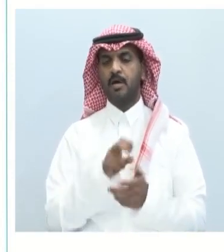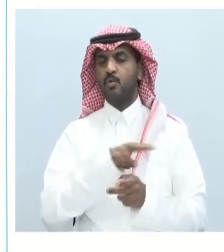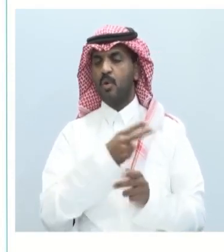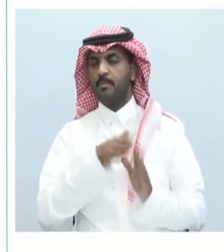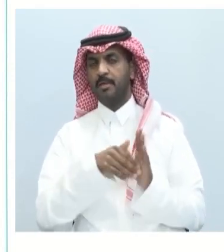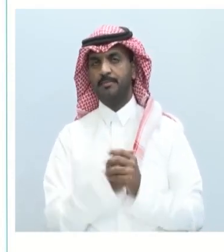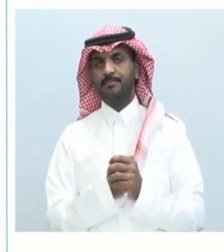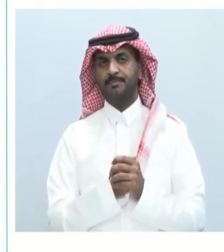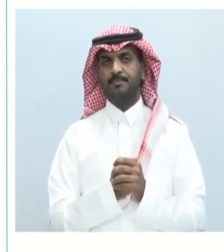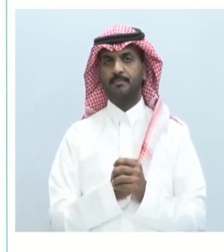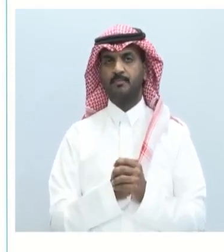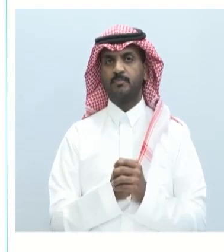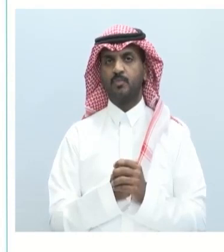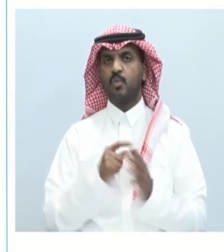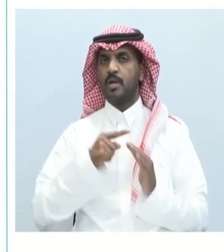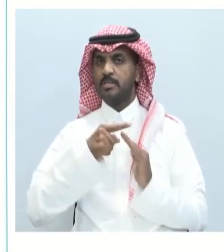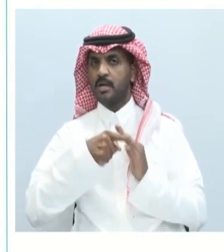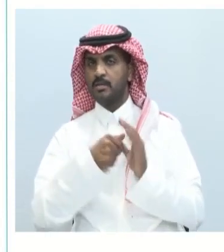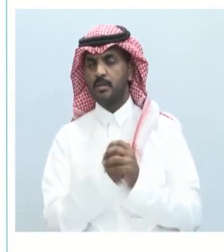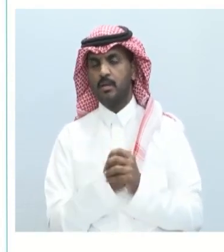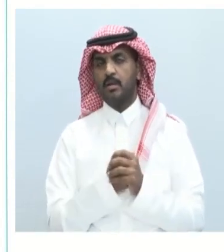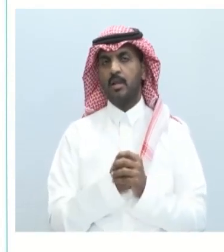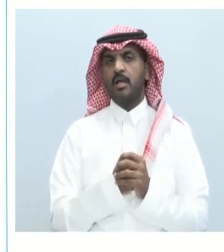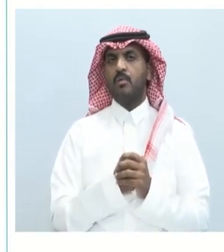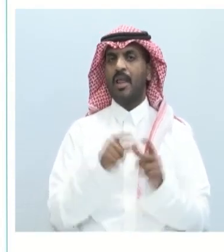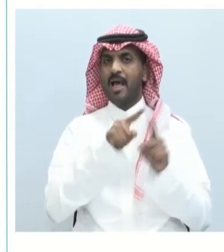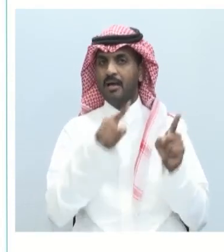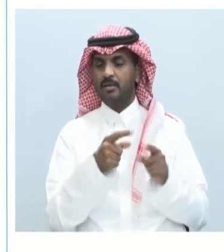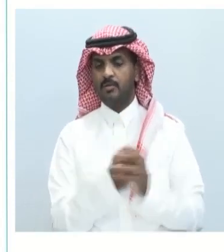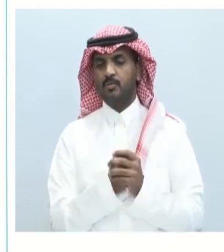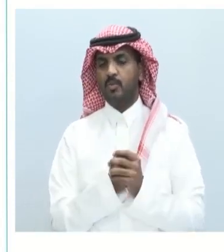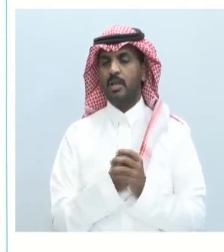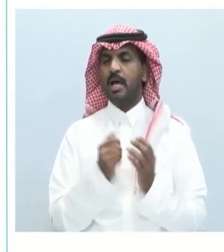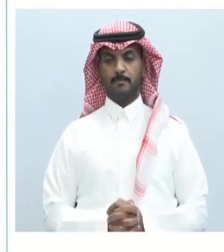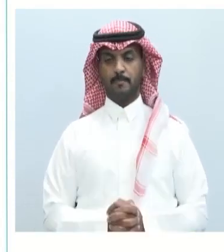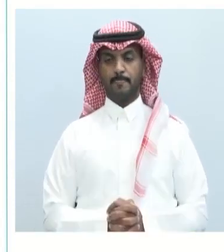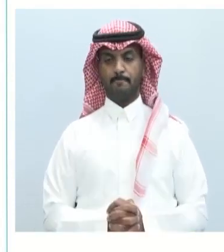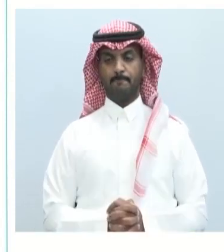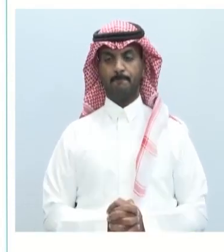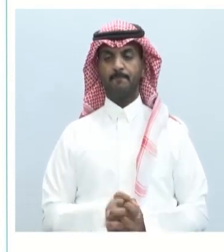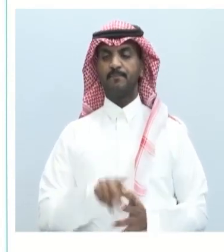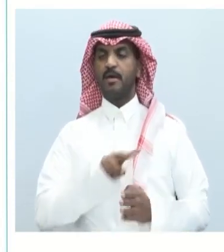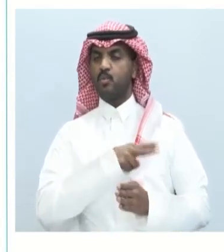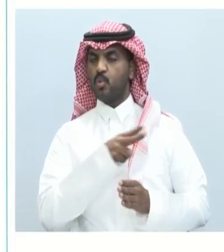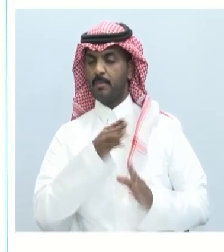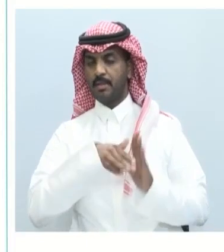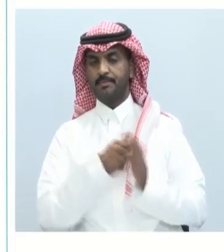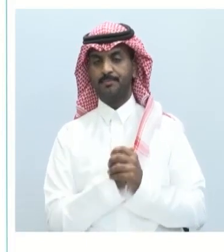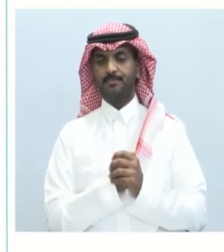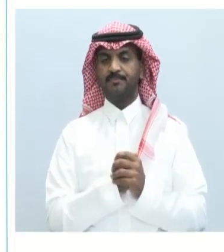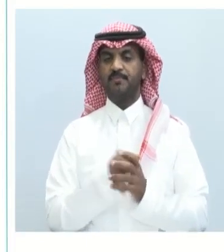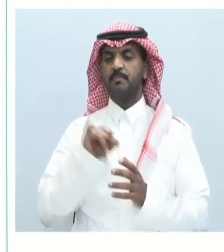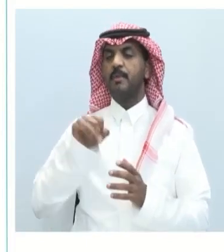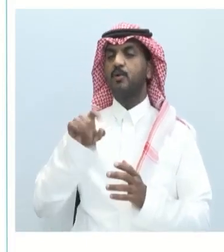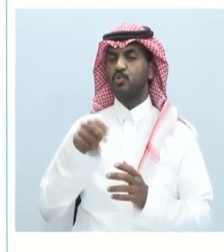البيانات خصائص الحقل الحقل المطلوب والمفتاح الاساسي في انواع البيانات ذكر لانه